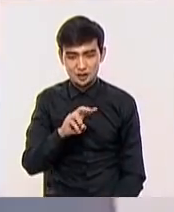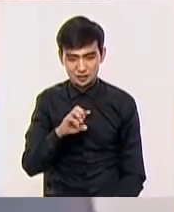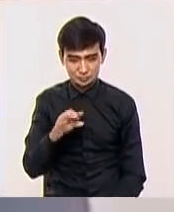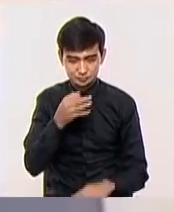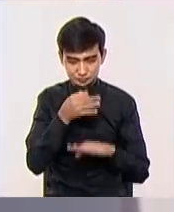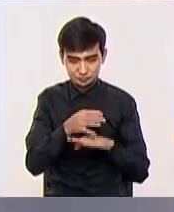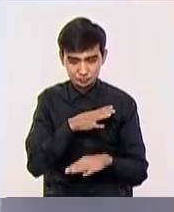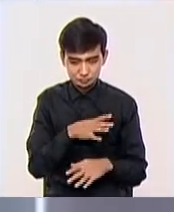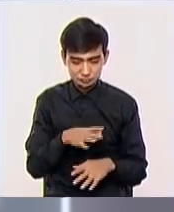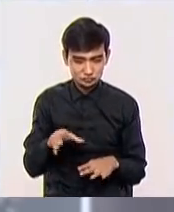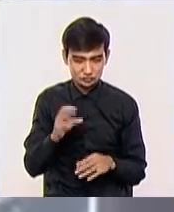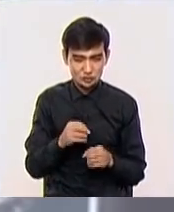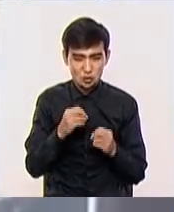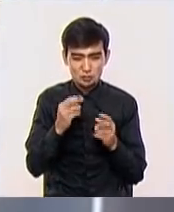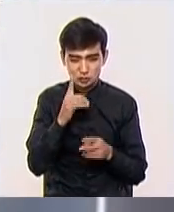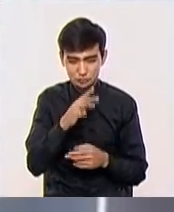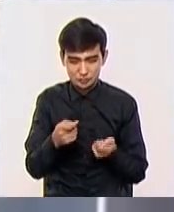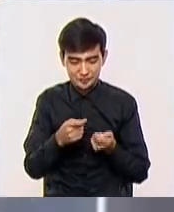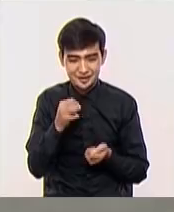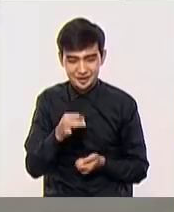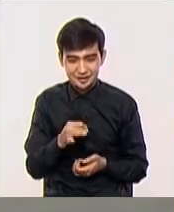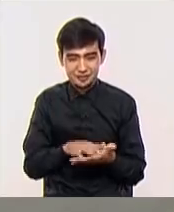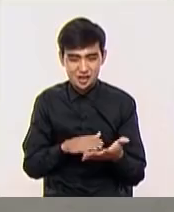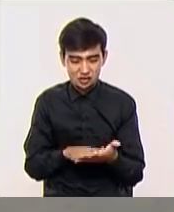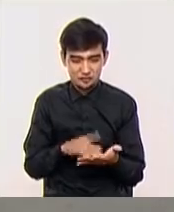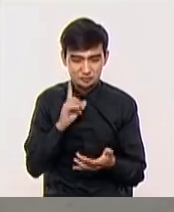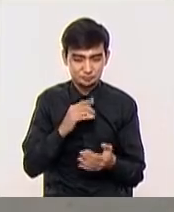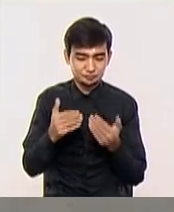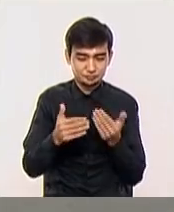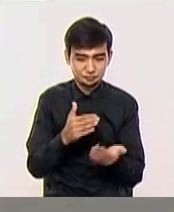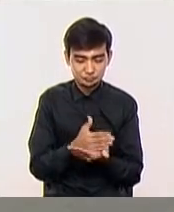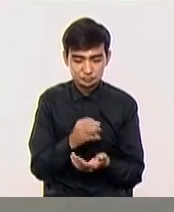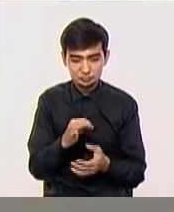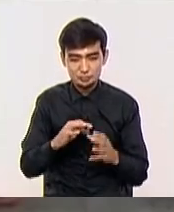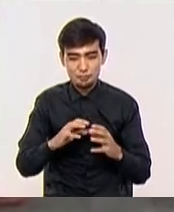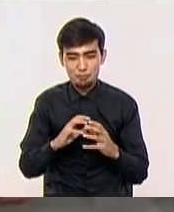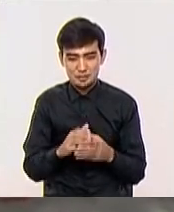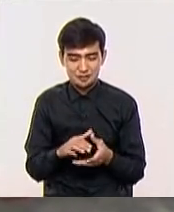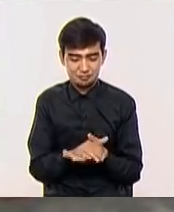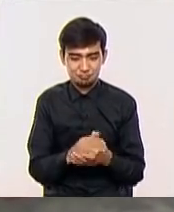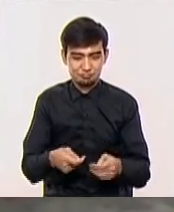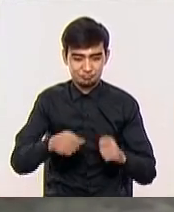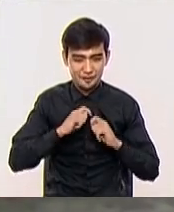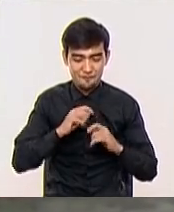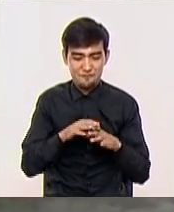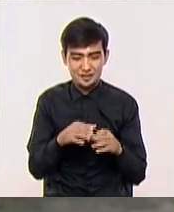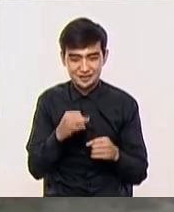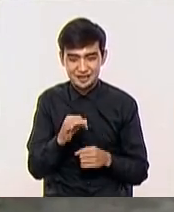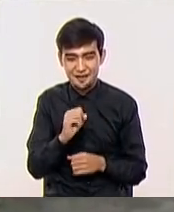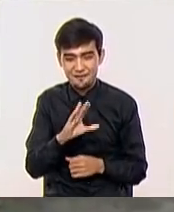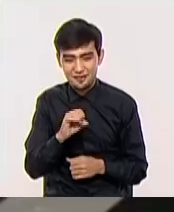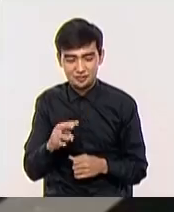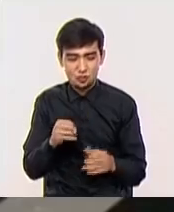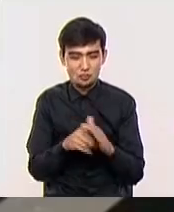за безопасность города на правительство, заявив, что пока продолжают переговоры о мирной передаче власти. Они также призвали афганцев